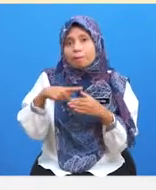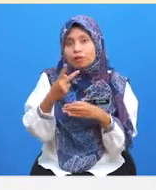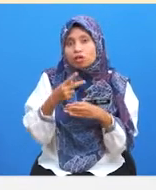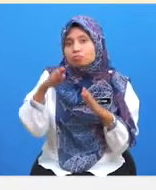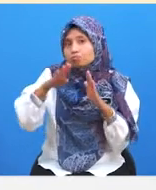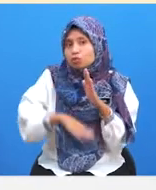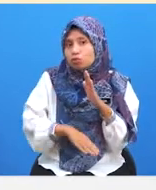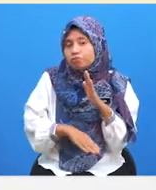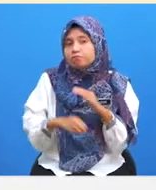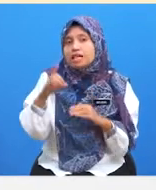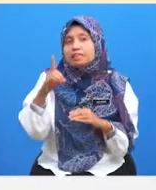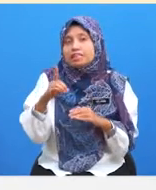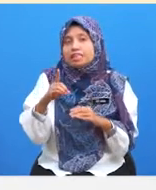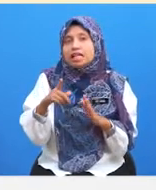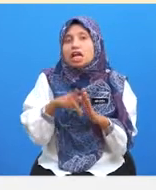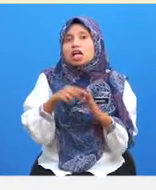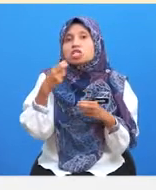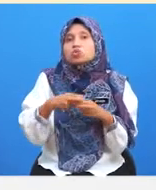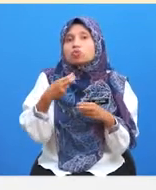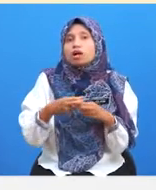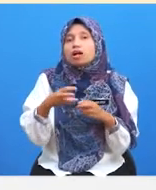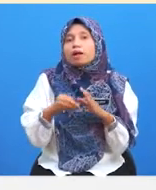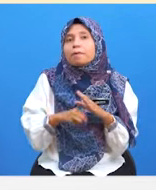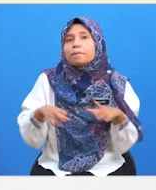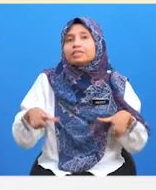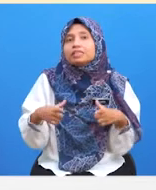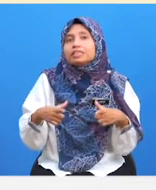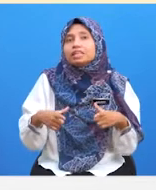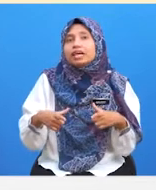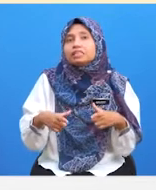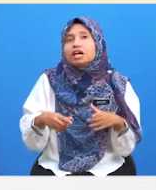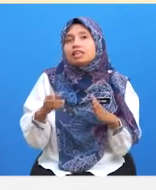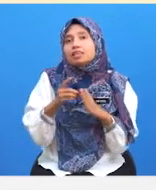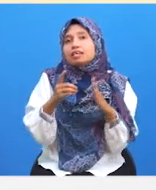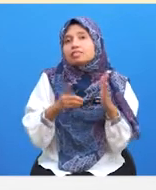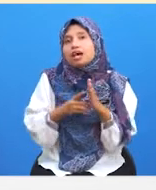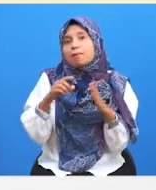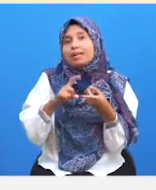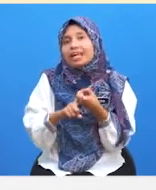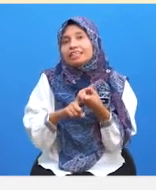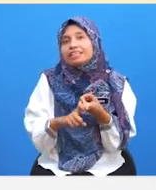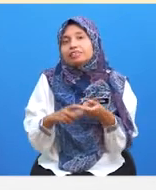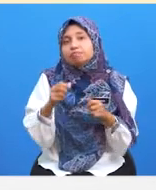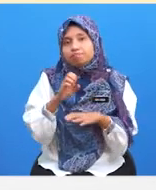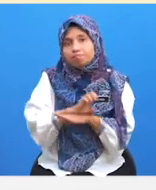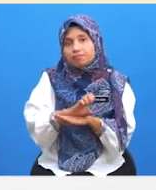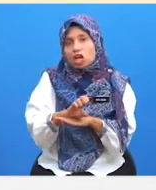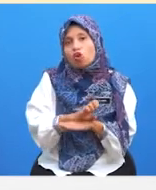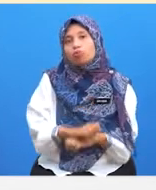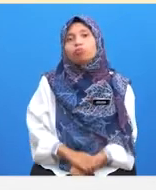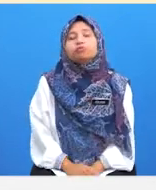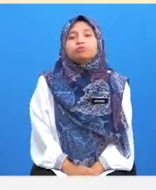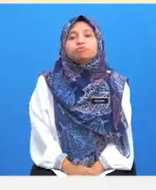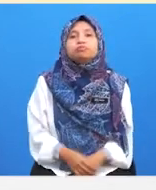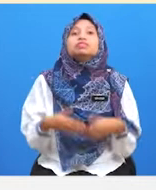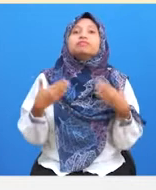dan es kali di kesukaran melaksanakan polisi atau dasar yang berkaitan dengan